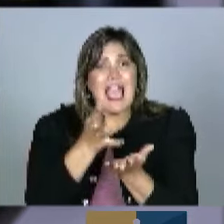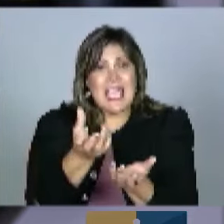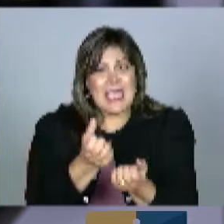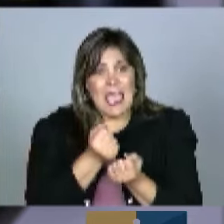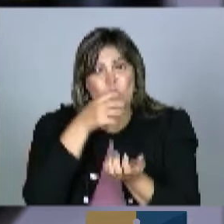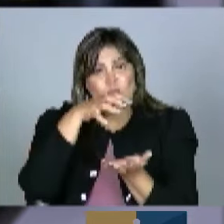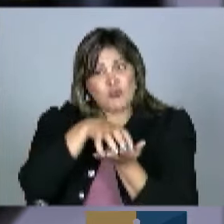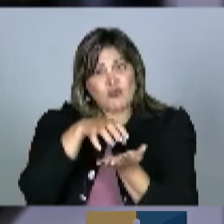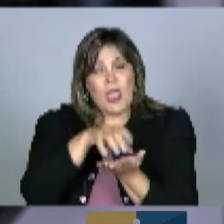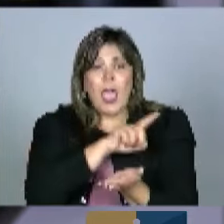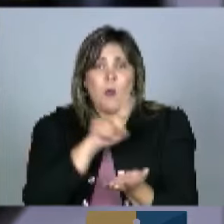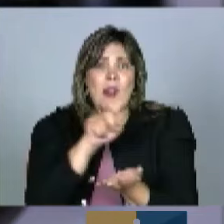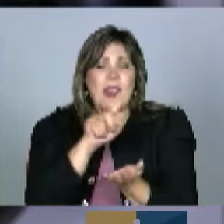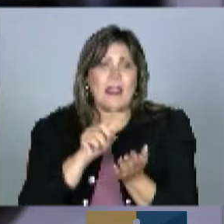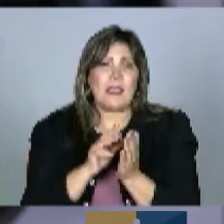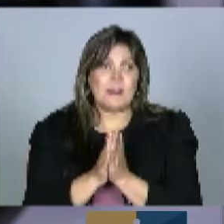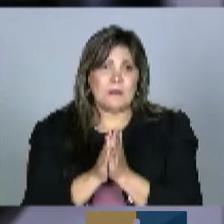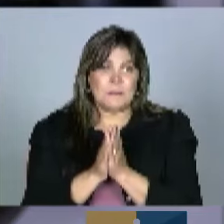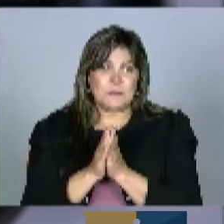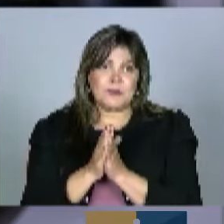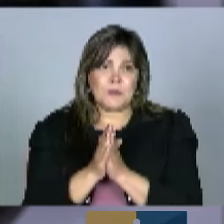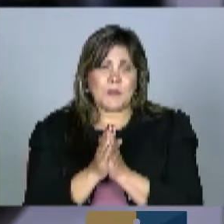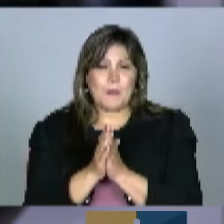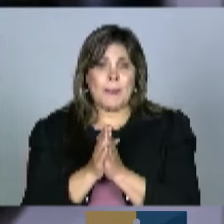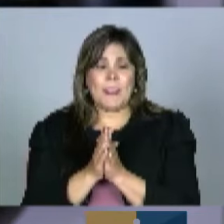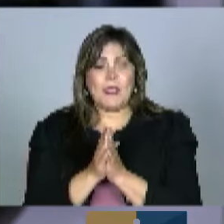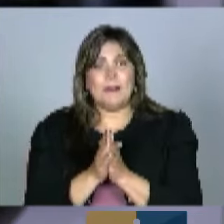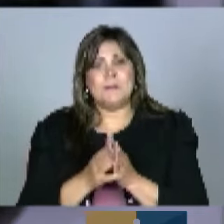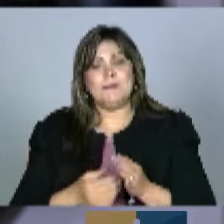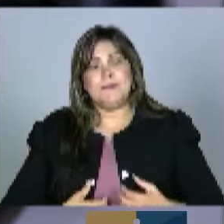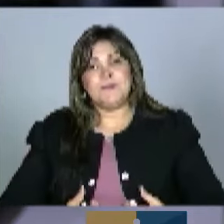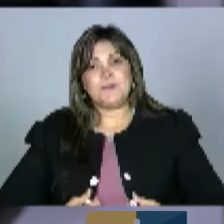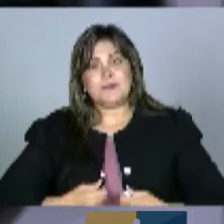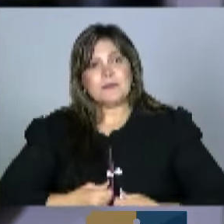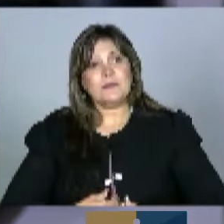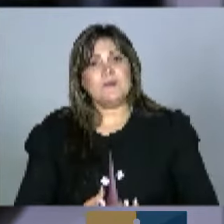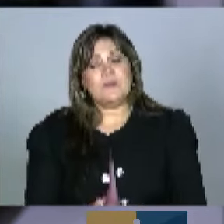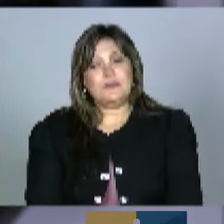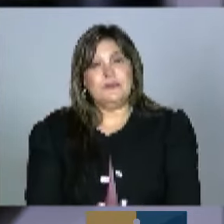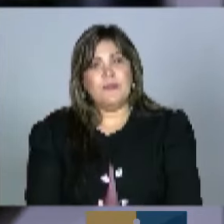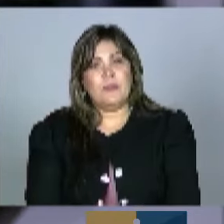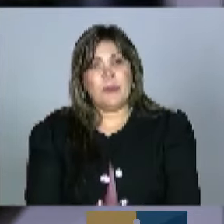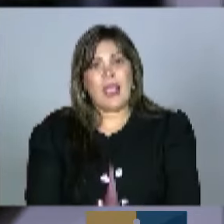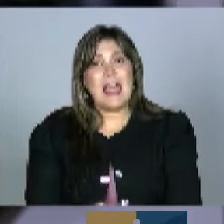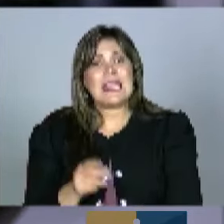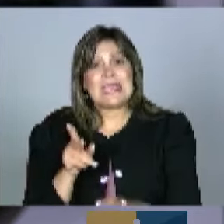سميره لو سمحت انا استاذ سميره انتظري يا فندم نستاذن وط